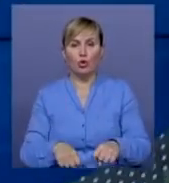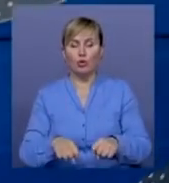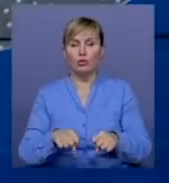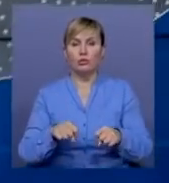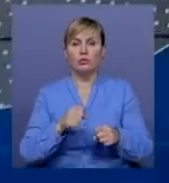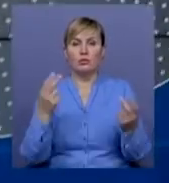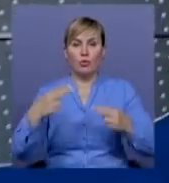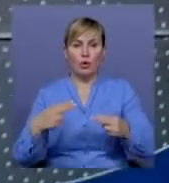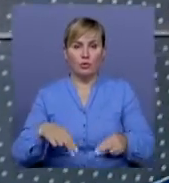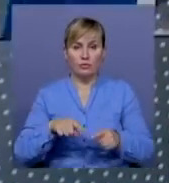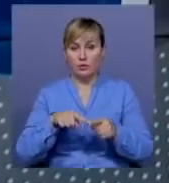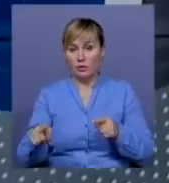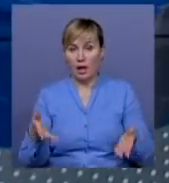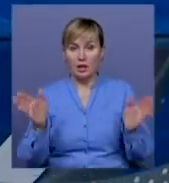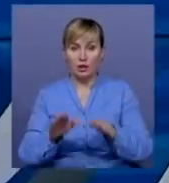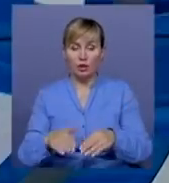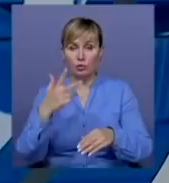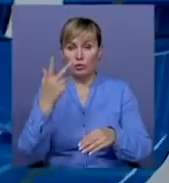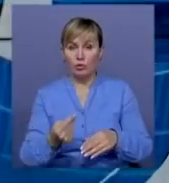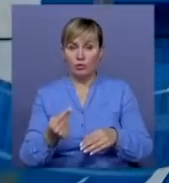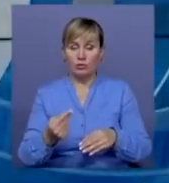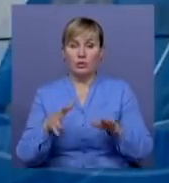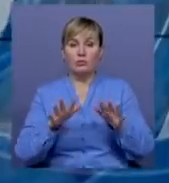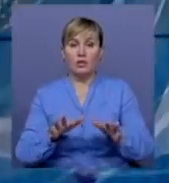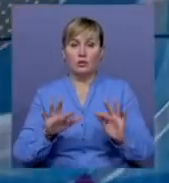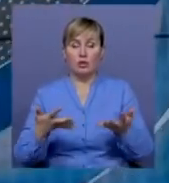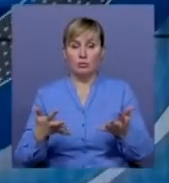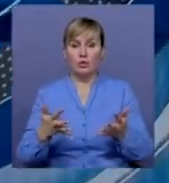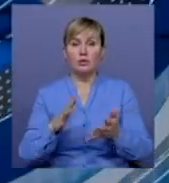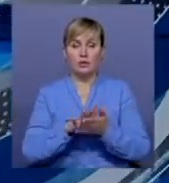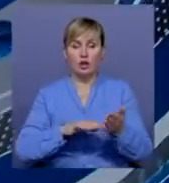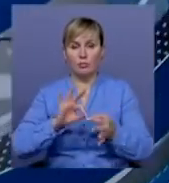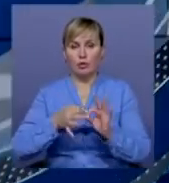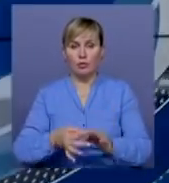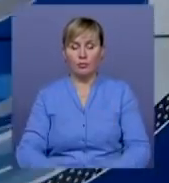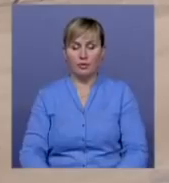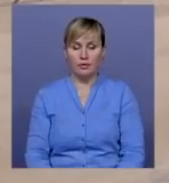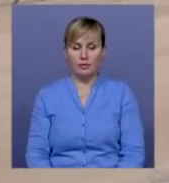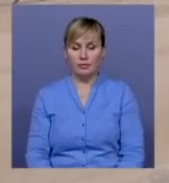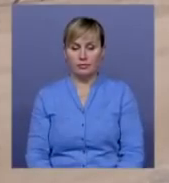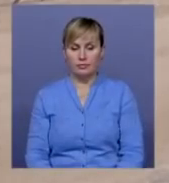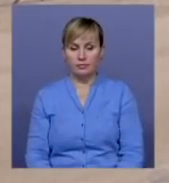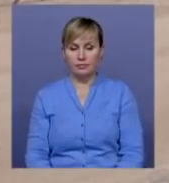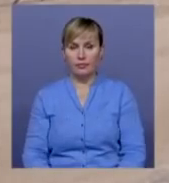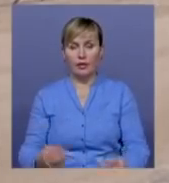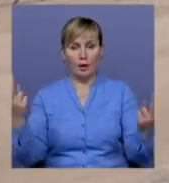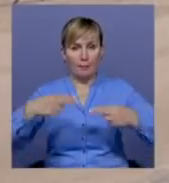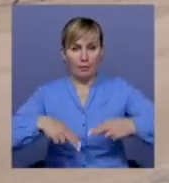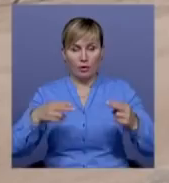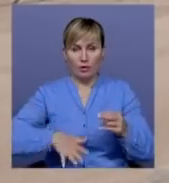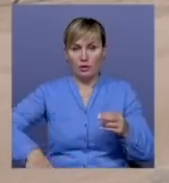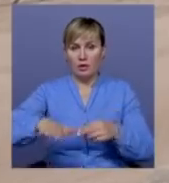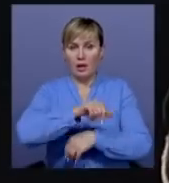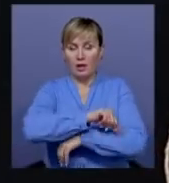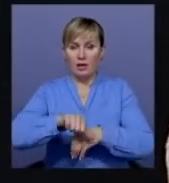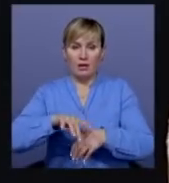пересечь блокпосты в течение оставшихся трех дней? С места событий репортаж Дины Жанабековой. Блокпост по проспекту Раимбека